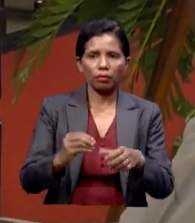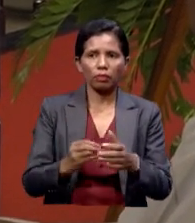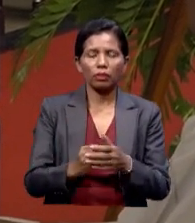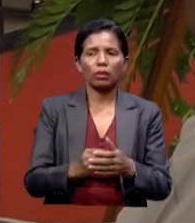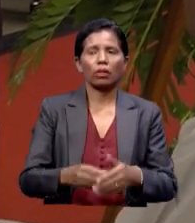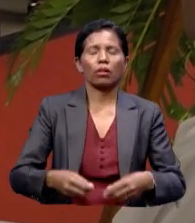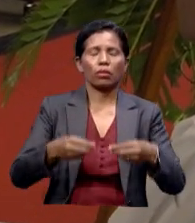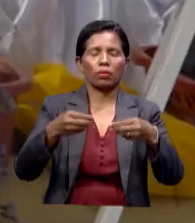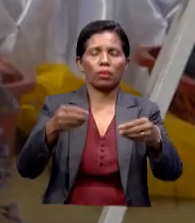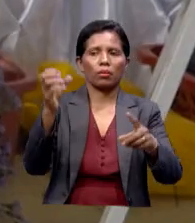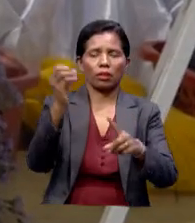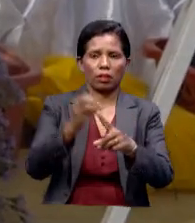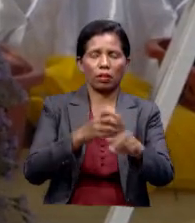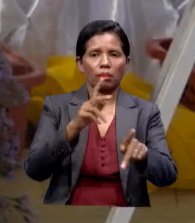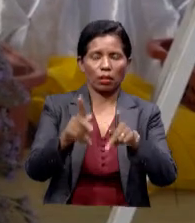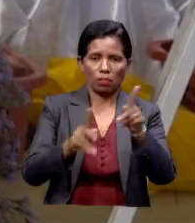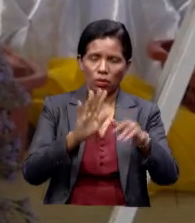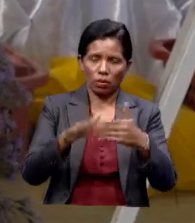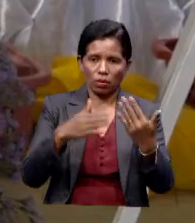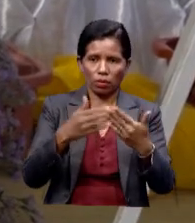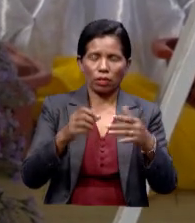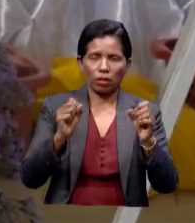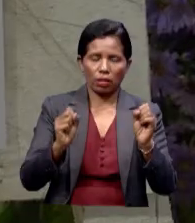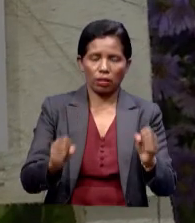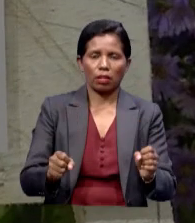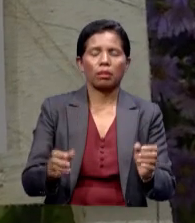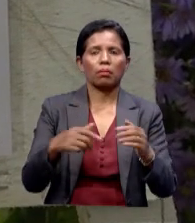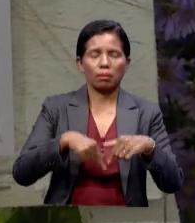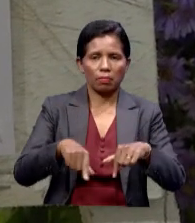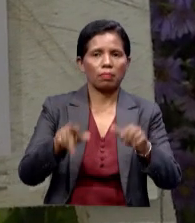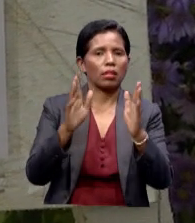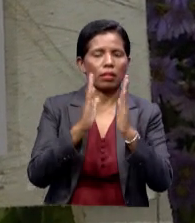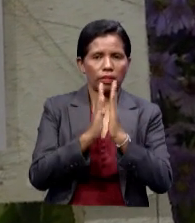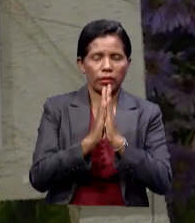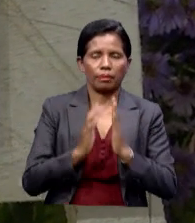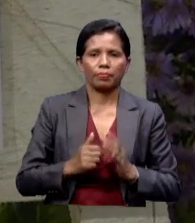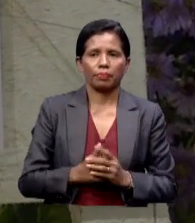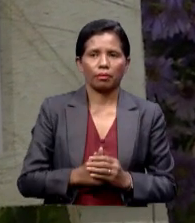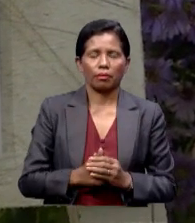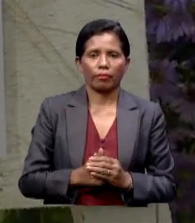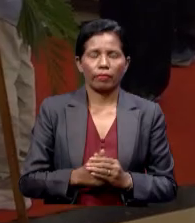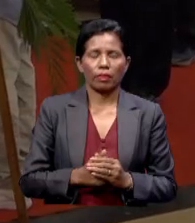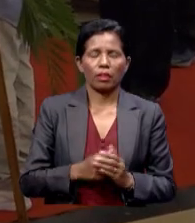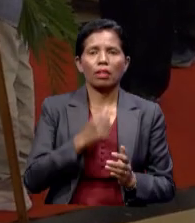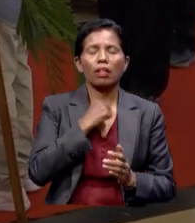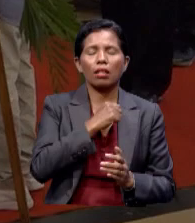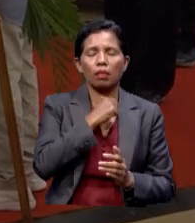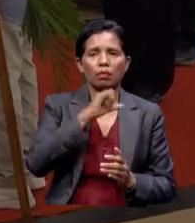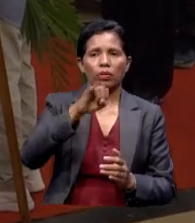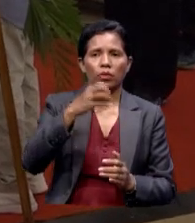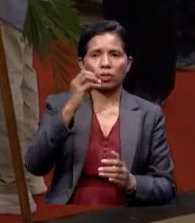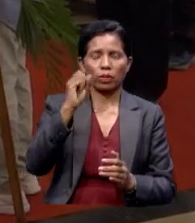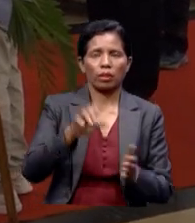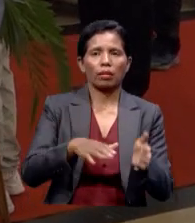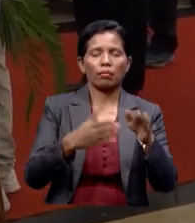di fo oportunidade bastrane sira atu bele hasai oração. Monsenhor José Antonio da Costa hakutu is